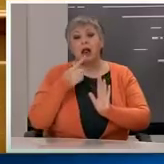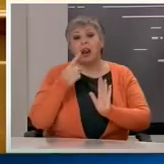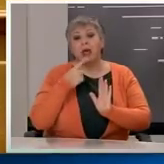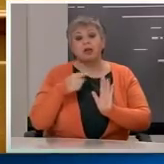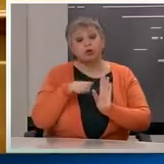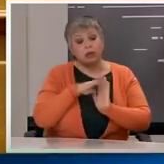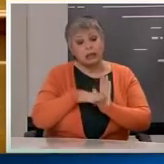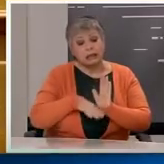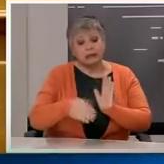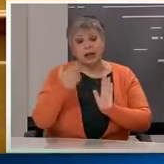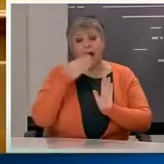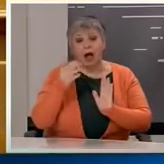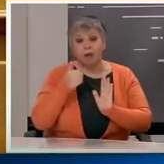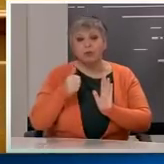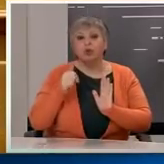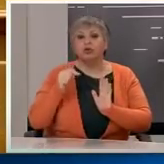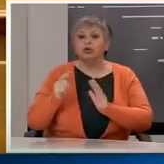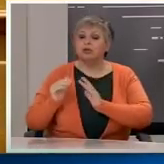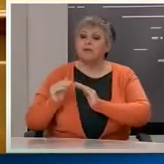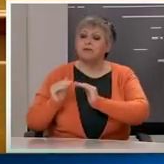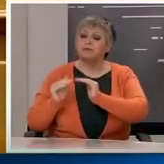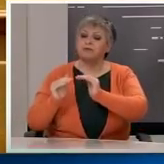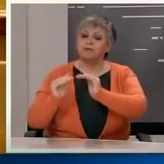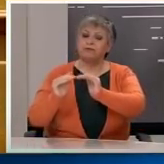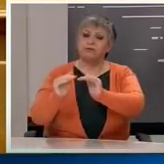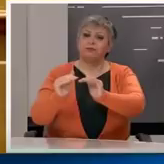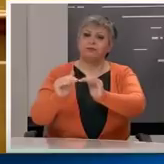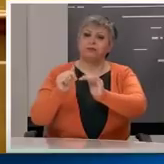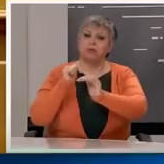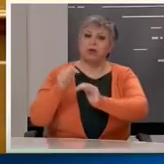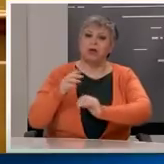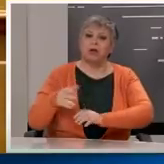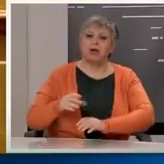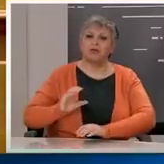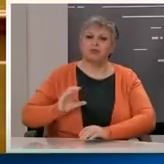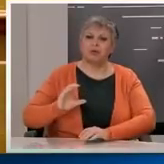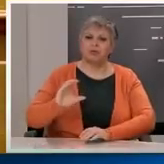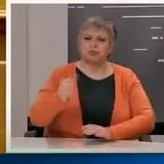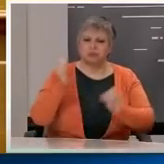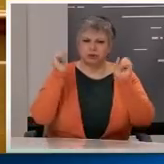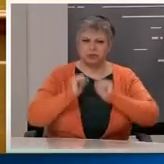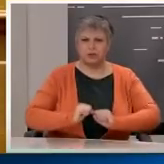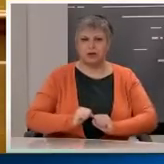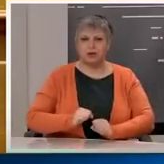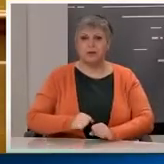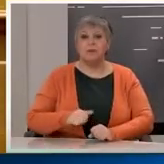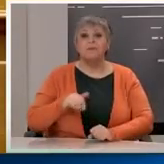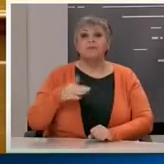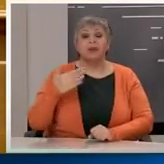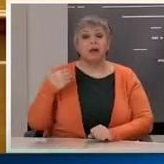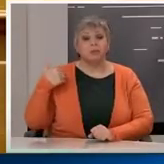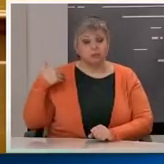Έχει εξηγηθεί ότι από τα πρώτα μνημονιακά χρόνια και ειδικά από το 2015 και μετά έχουμε